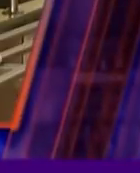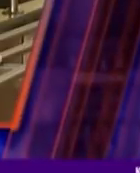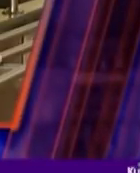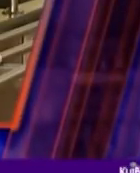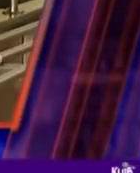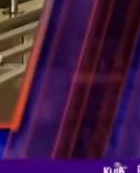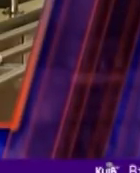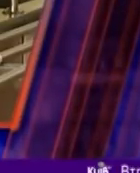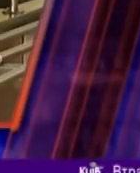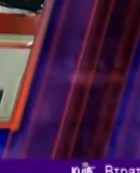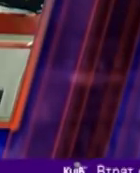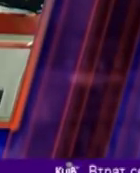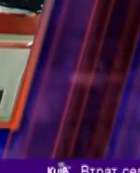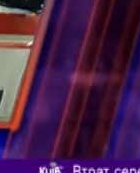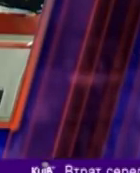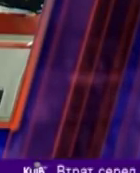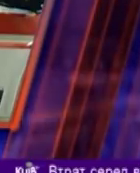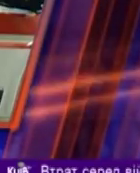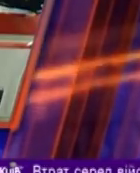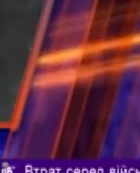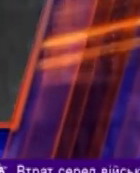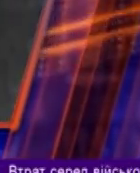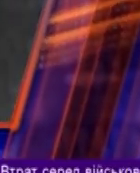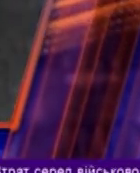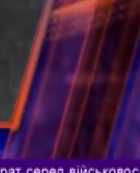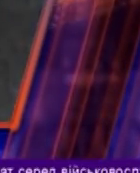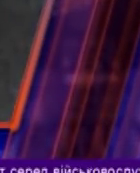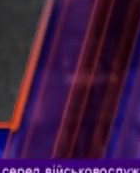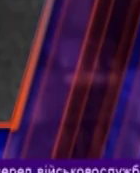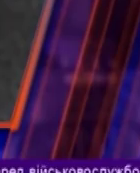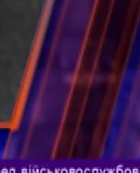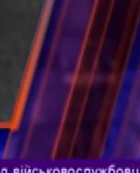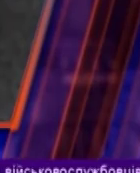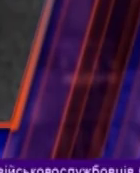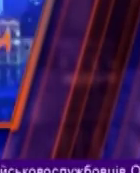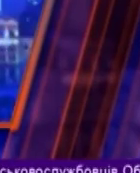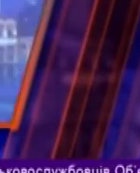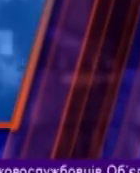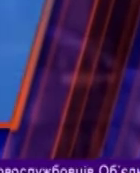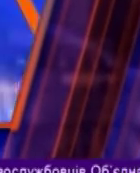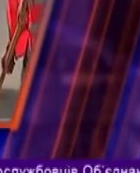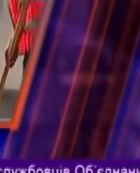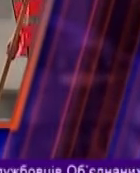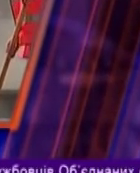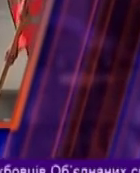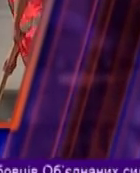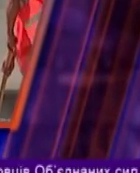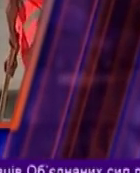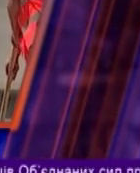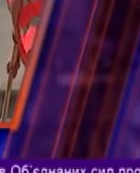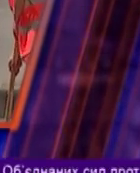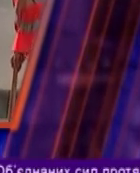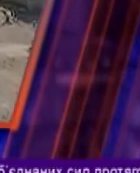Отруєння в оздоровчому таборі. Після двомісячної коми в Охмадиті померла дитина. Чи знайдуть винних? Мости